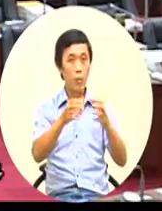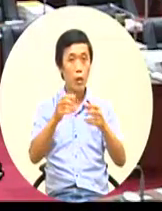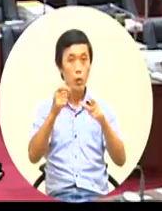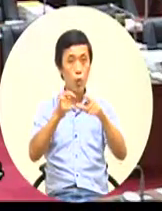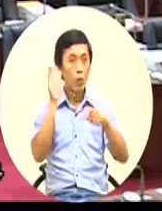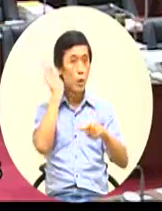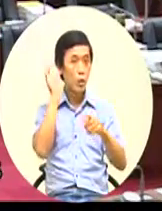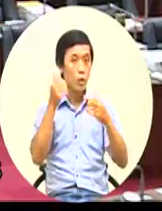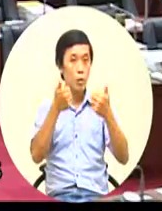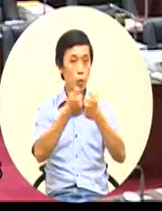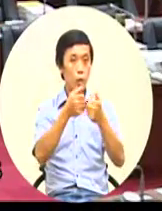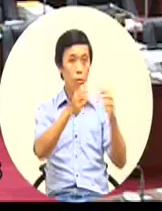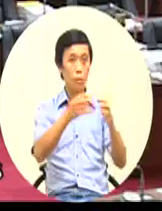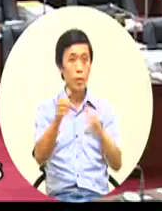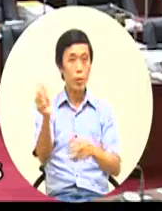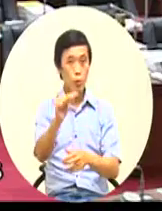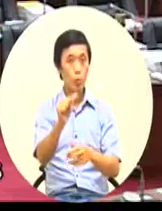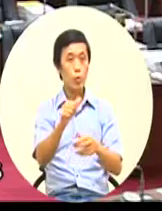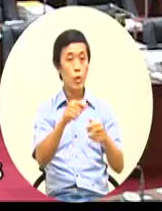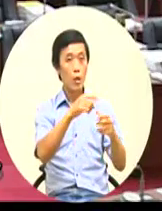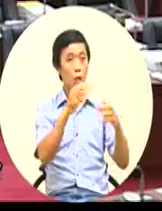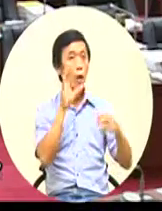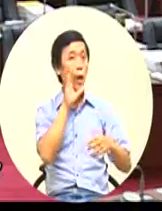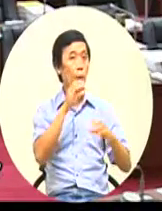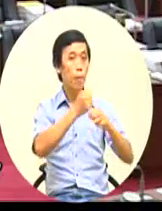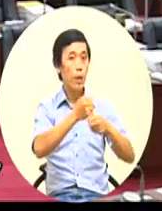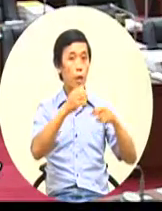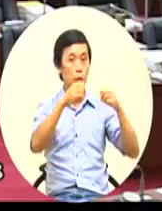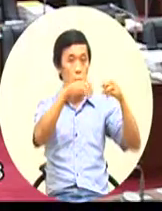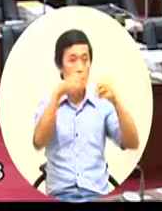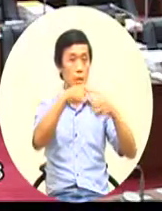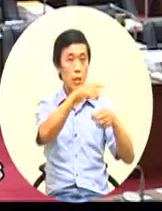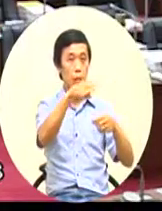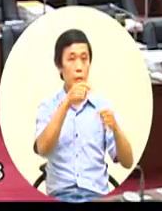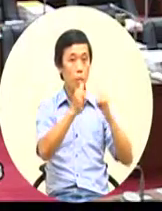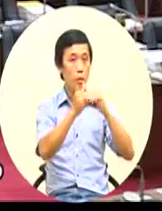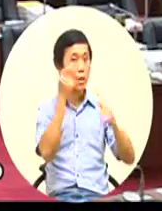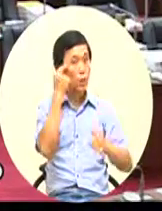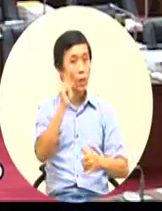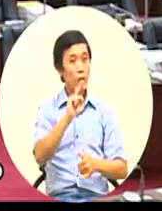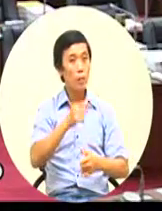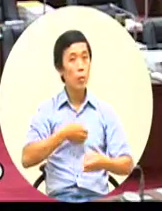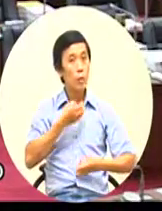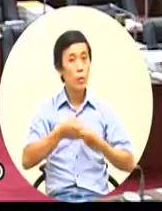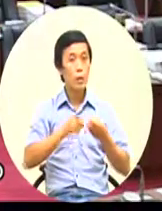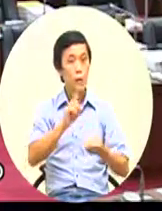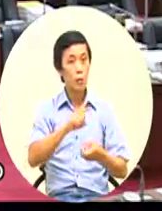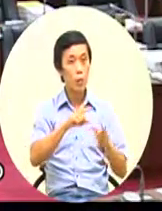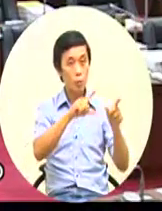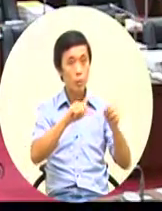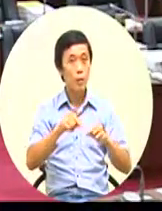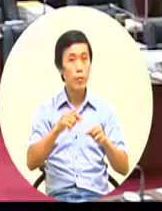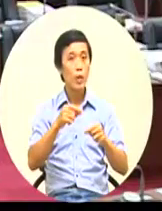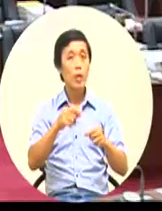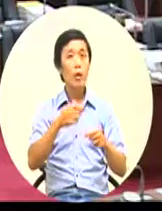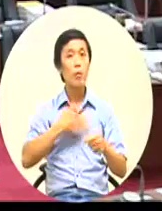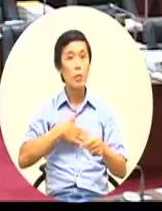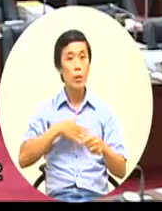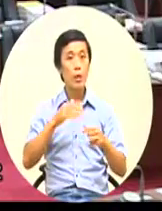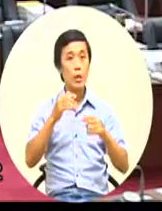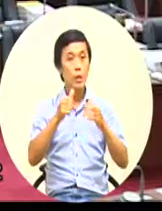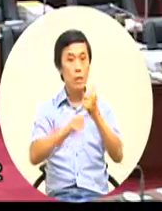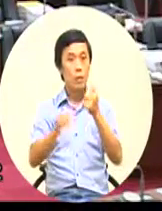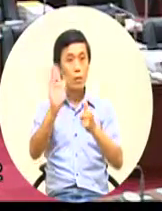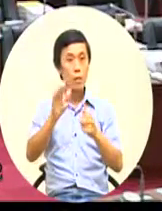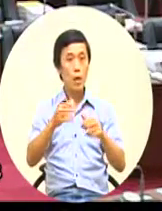众讲好清楚，交代好清楚，让人民知道那个生态无车日是怎么一回事。所以